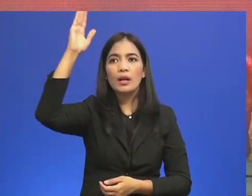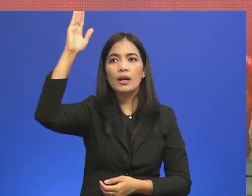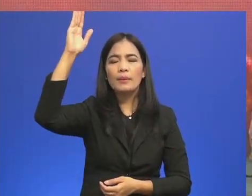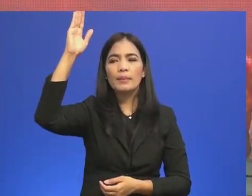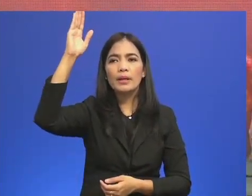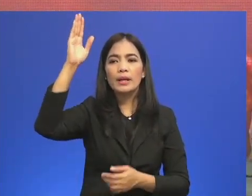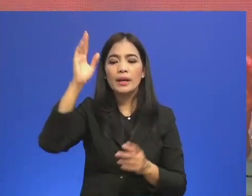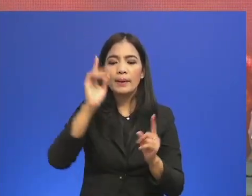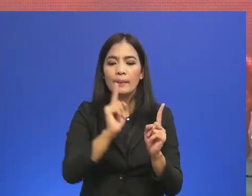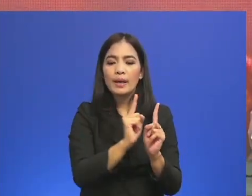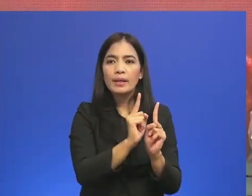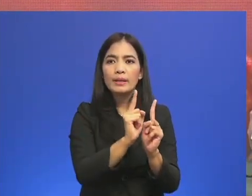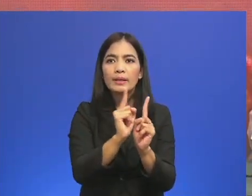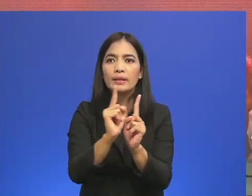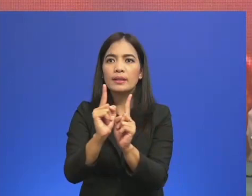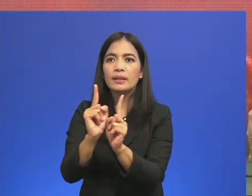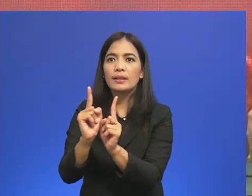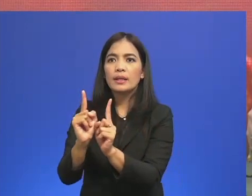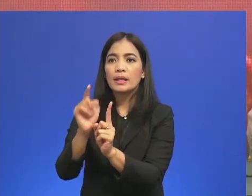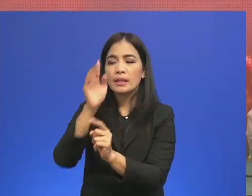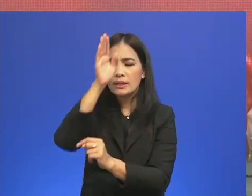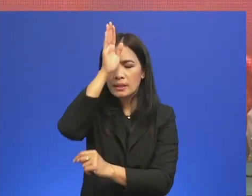Kaulah yang menemani,